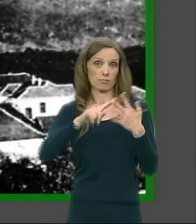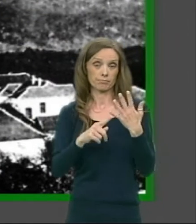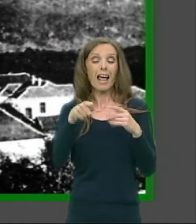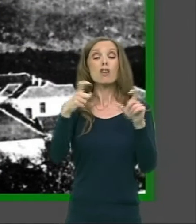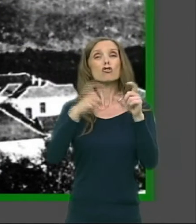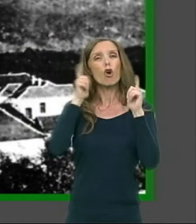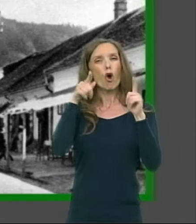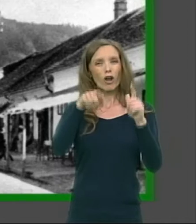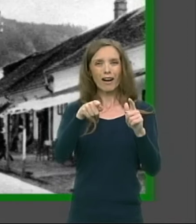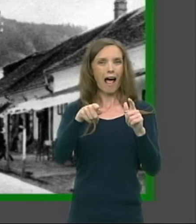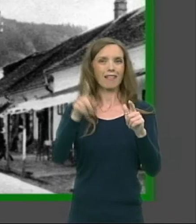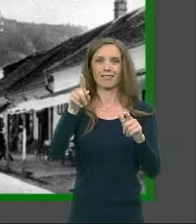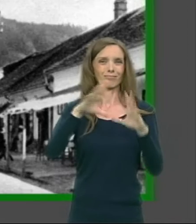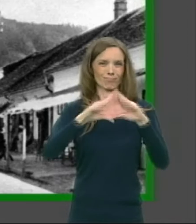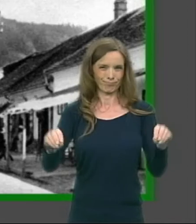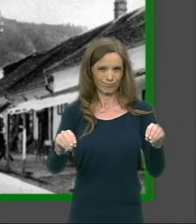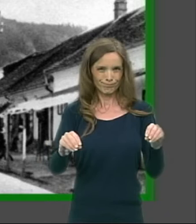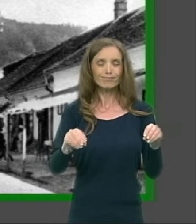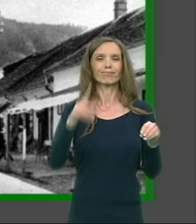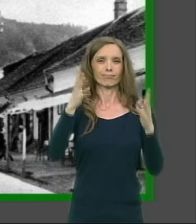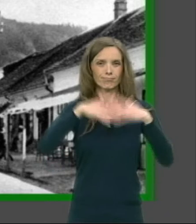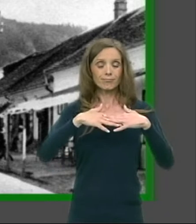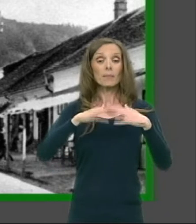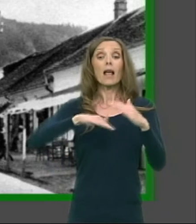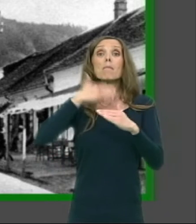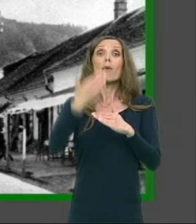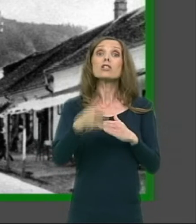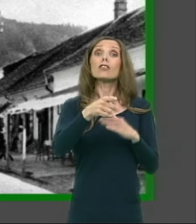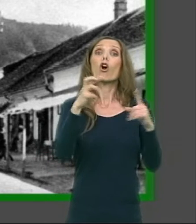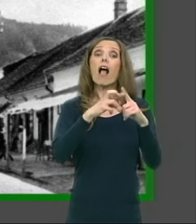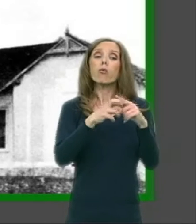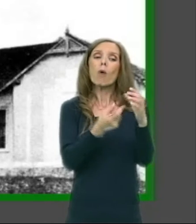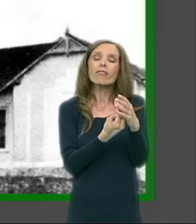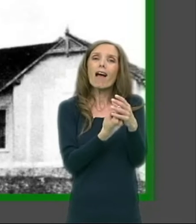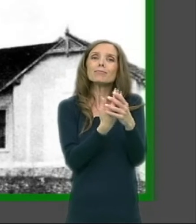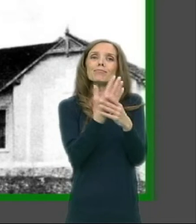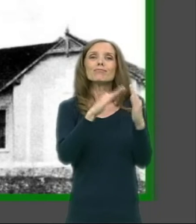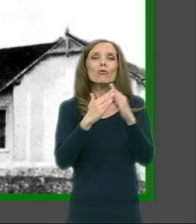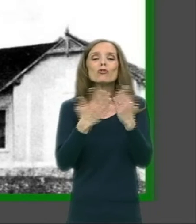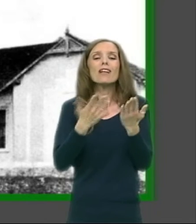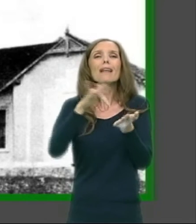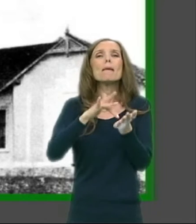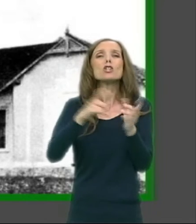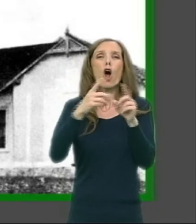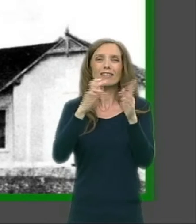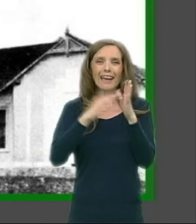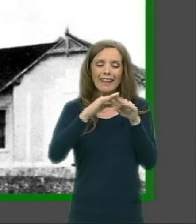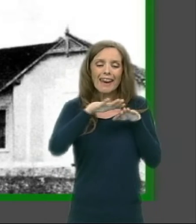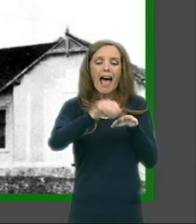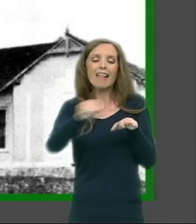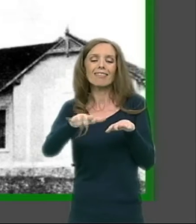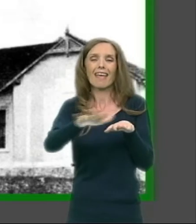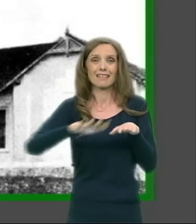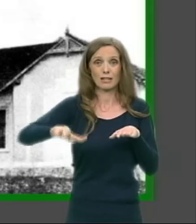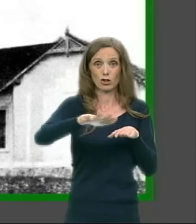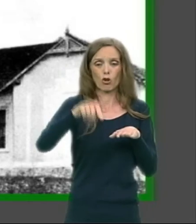zarušen. I nakon toga Ljubovija se praktično formira kao jedna naseobina na desnoj obali Drine, tu na prostoru gde